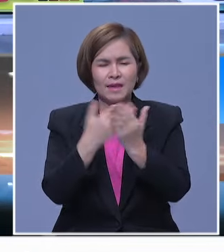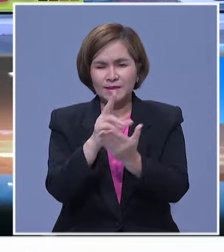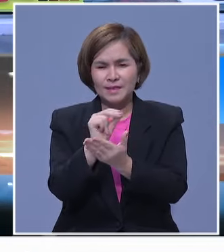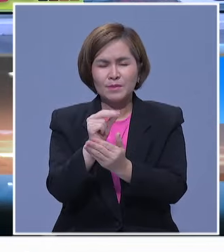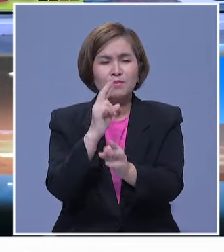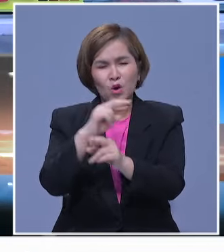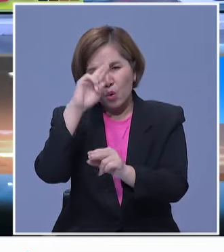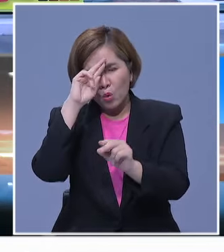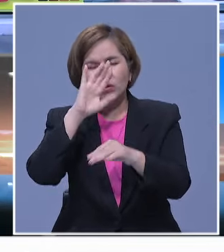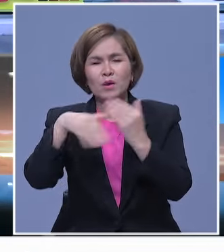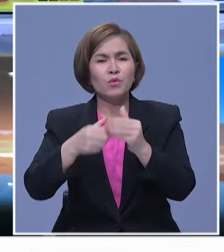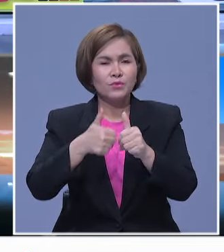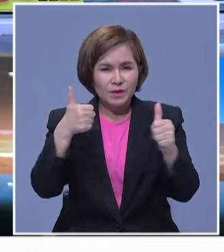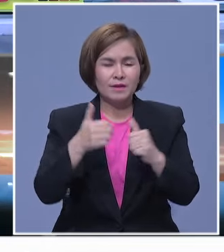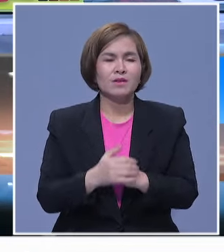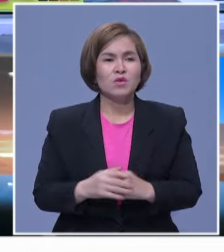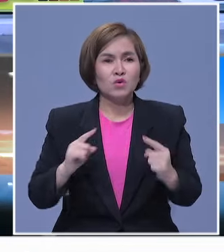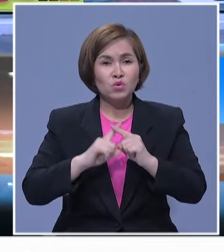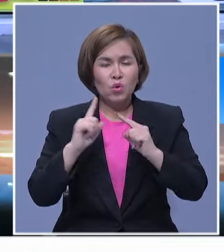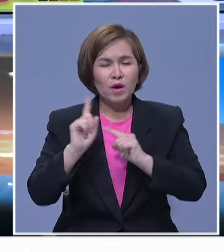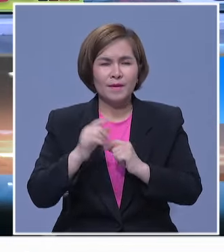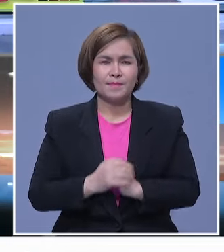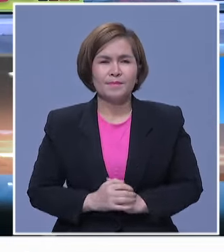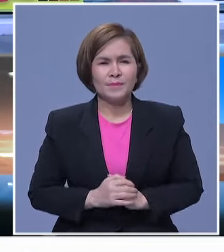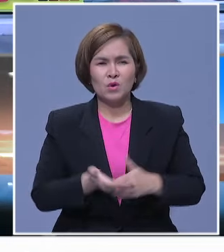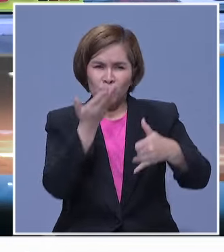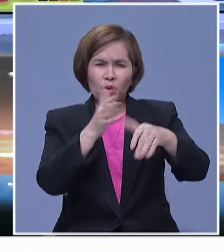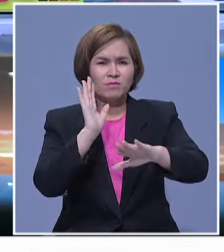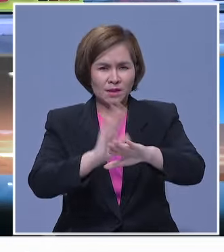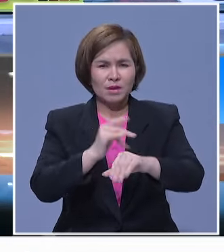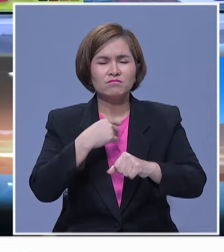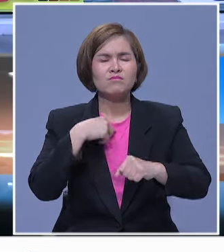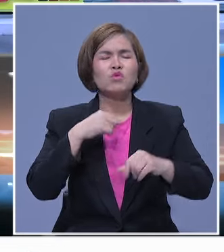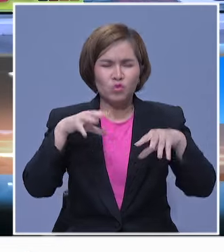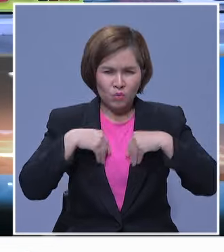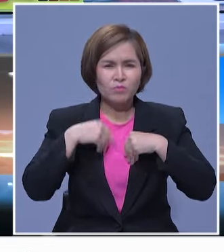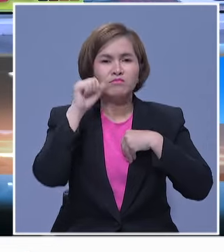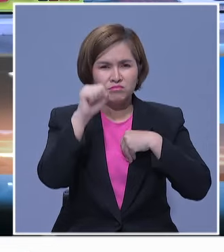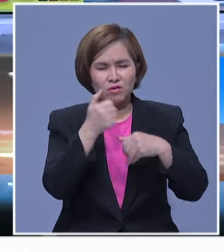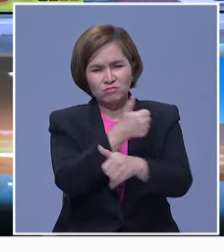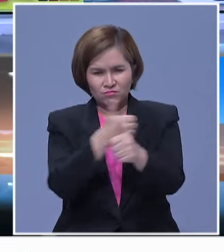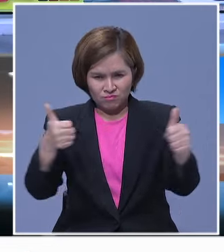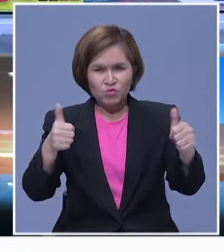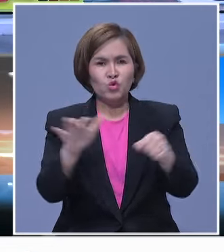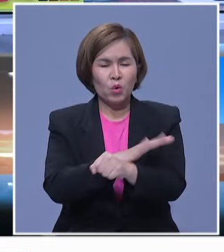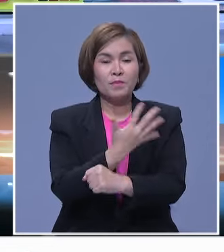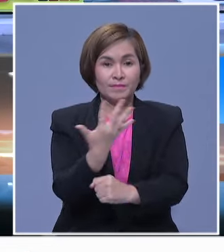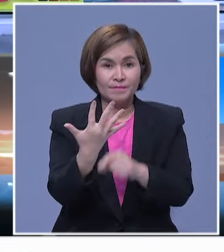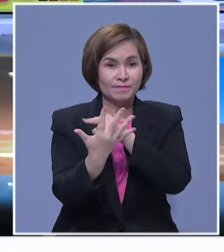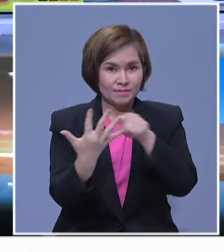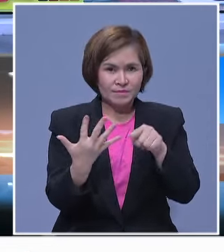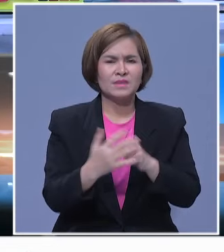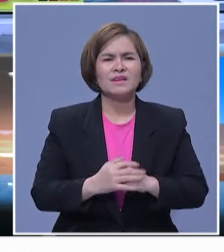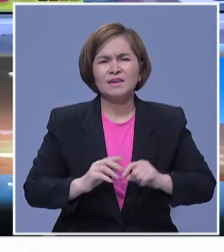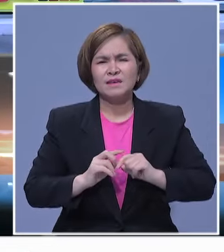ที่ช่วยเหลือมาตลอดอะ คือเรื่องคุณวุฒิเนี่ยหลายคนเนี่ยคือไม่ปฏิเสธนะว่าทั้ง5ท่านเนี่ยโอ้โหสุดยอดระดับกุนซืออะ